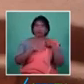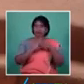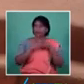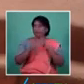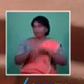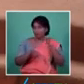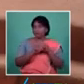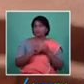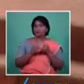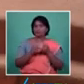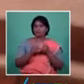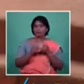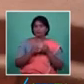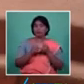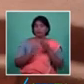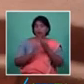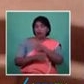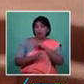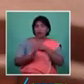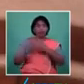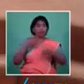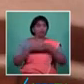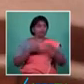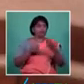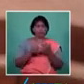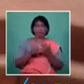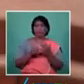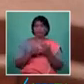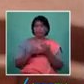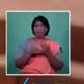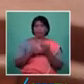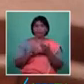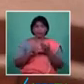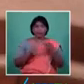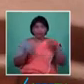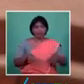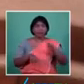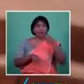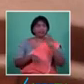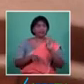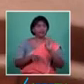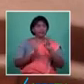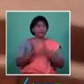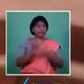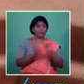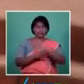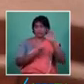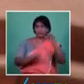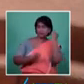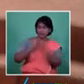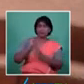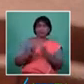මෙහෙම ගියෝ සාන්තුරේකටවත් මේ රටේ දේශපාලනය කරන්න බෑ. දැන් අද වෙනකොට 225 දෙනාම මාධ්‍ය තුල සමාජයේ